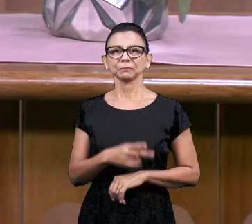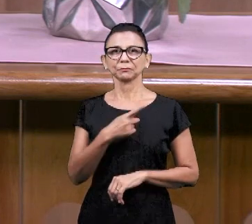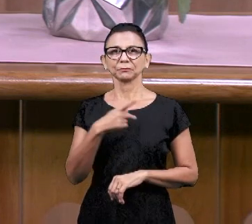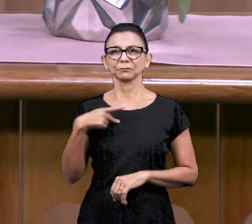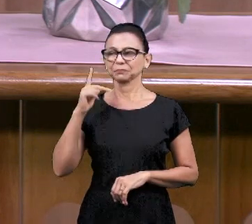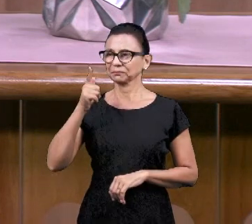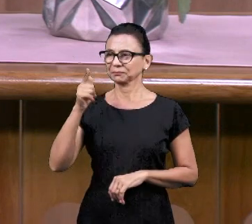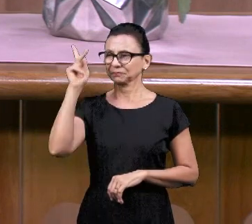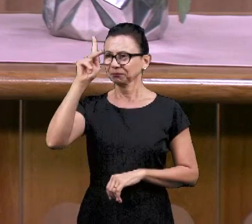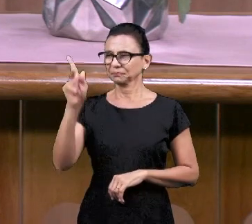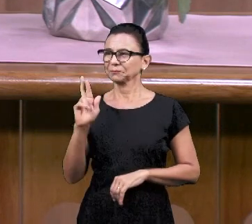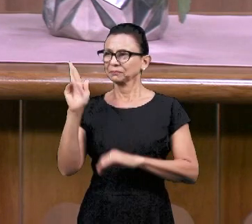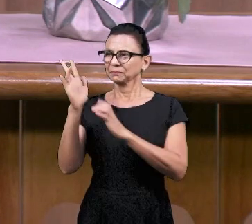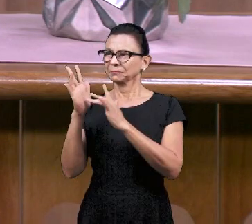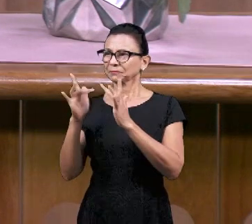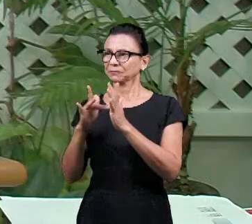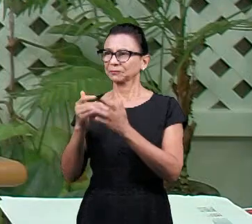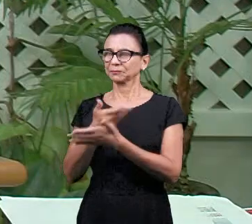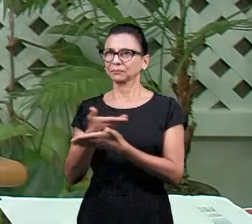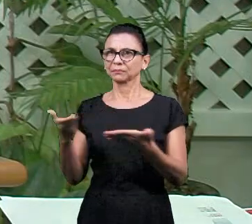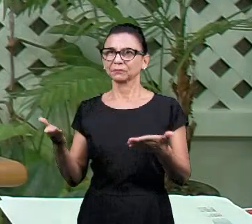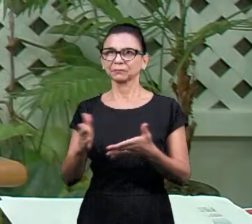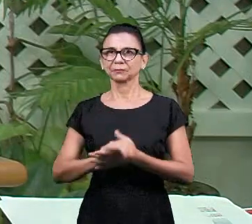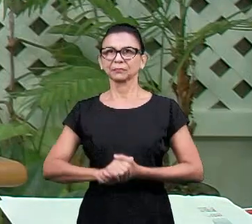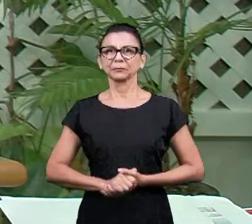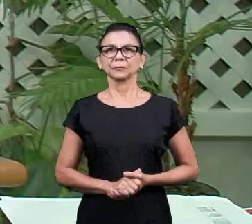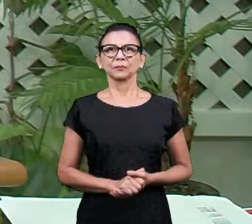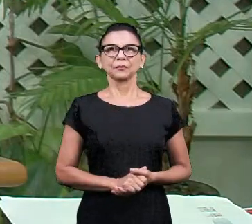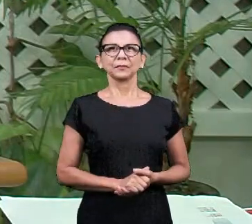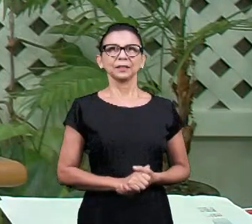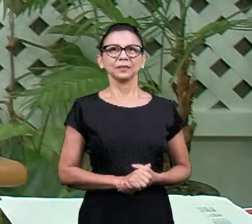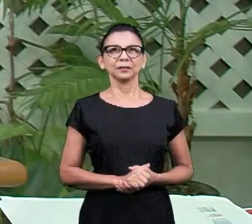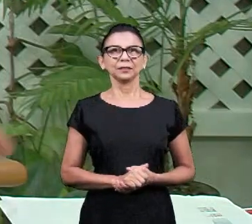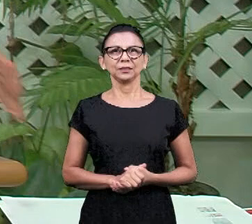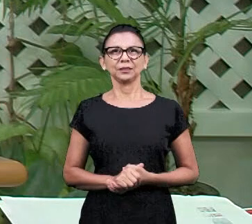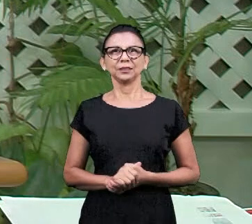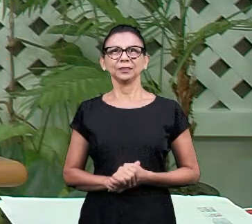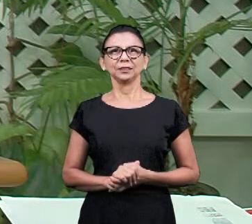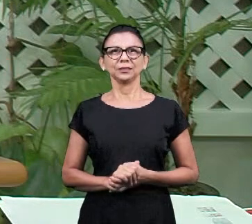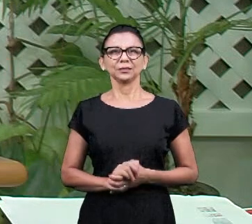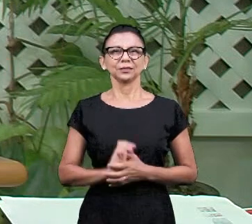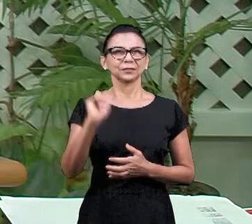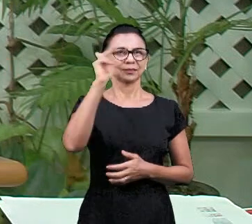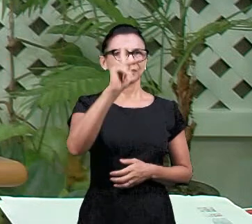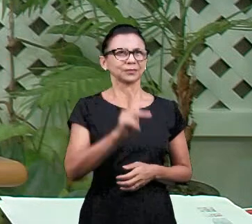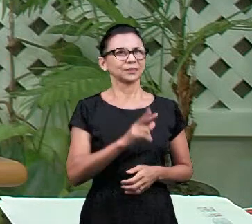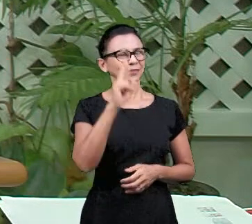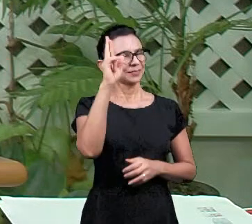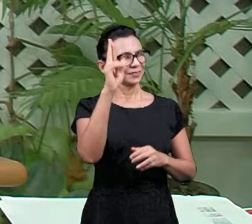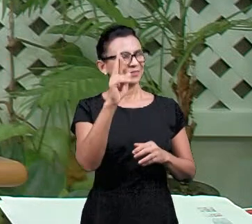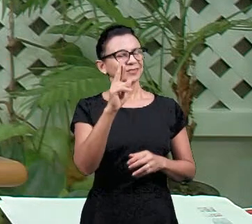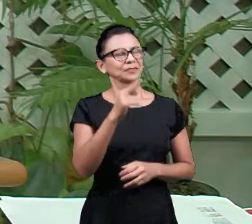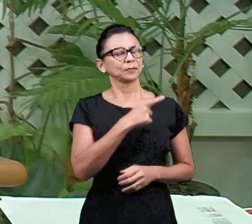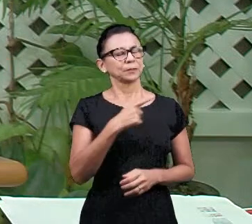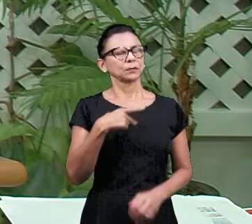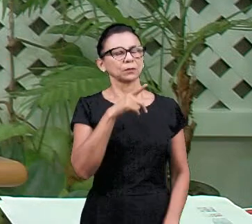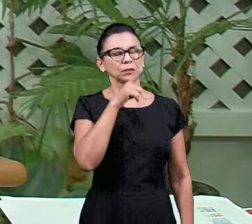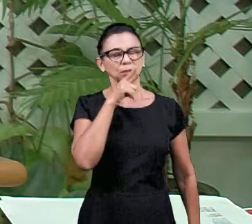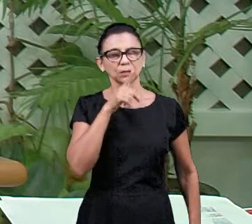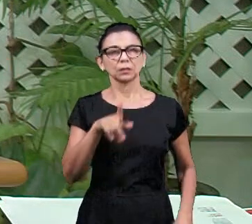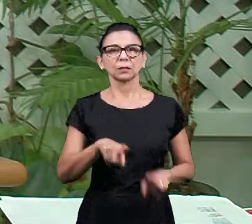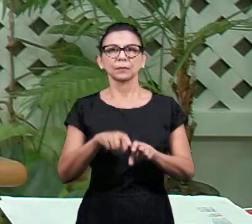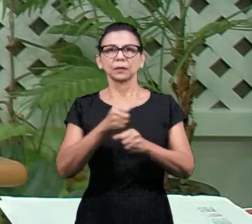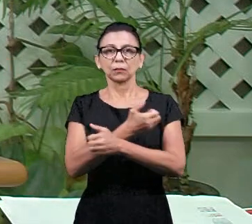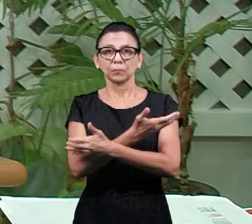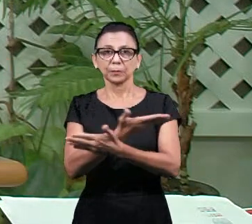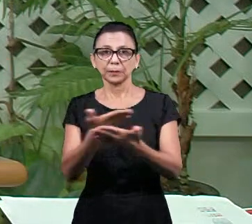qui nous ont été envoyées. La paix du Seigneur, pasteur Jodetti. La paix du Seigneur, pasteur Gilson. Nous voulons saluer à tous